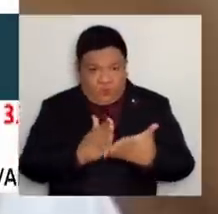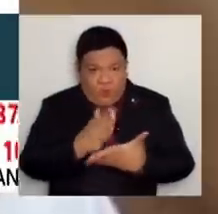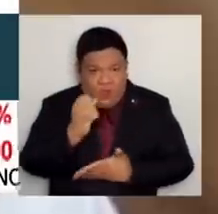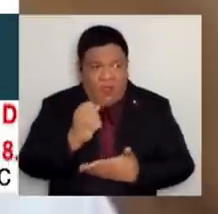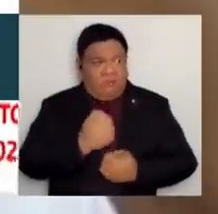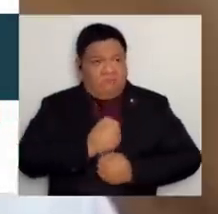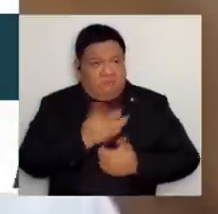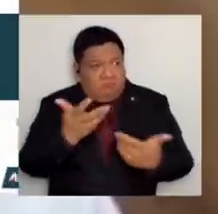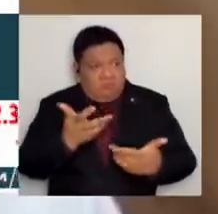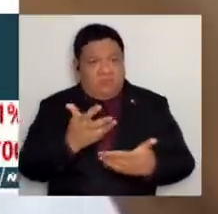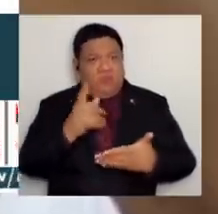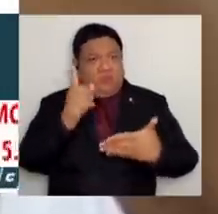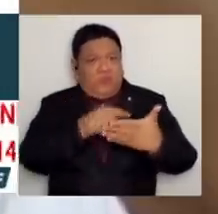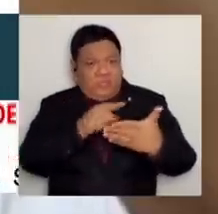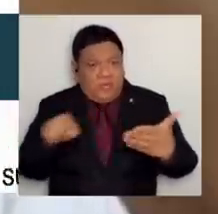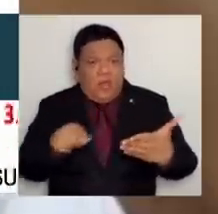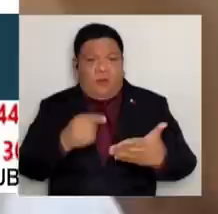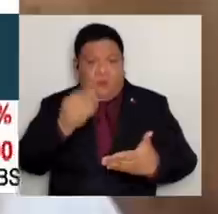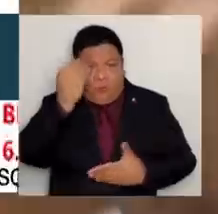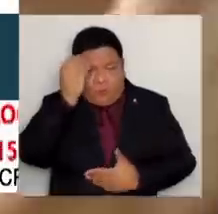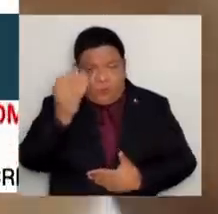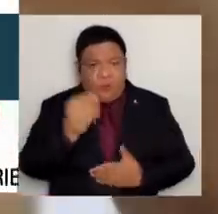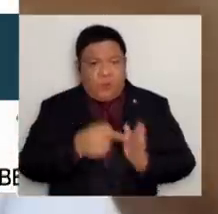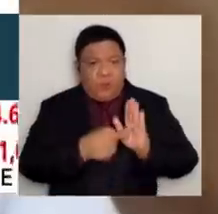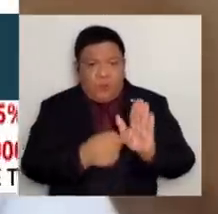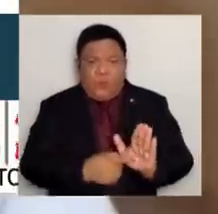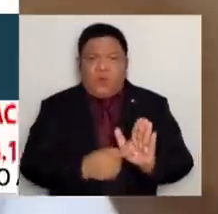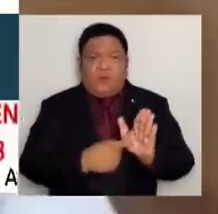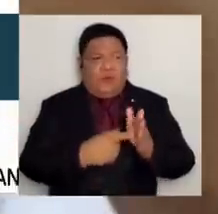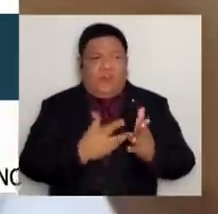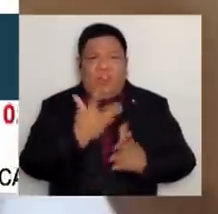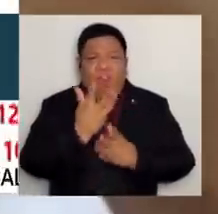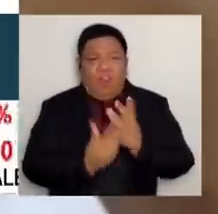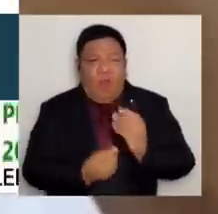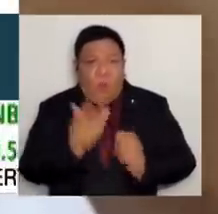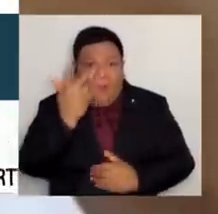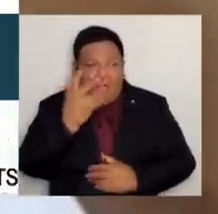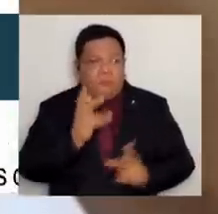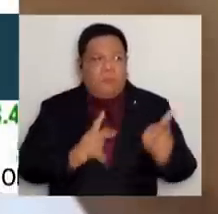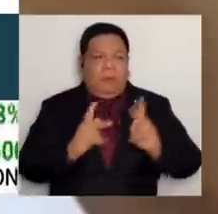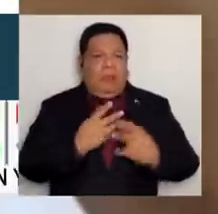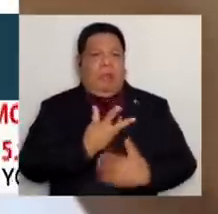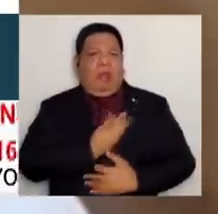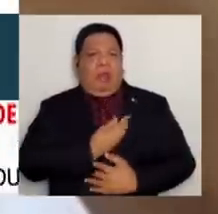ay... nawawala kasi natatakot yung ibang tao.